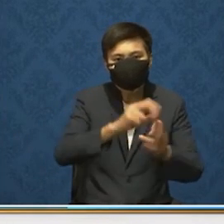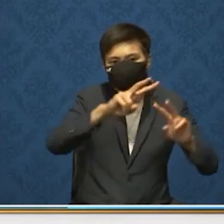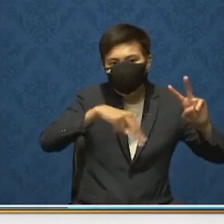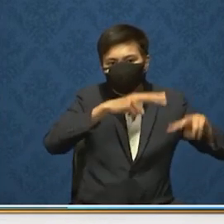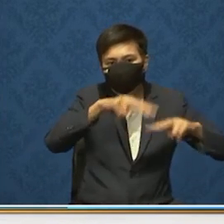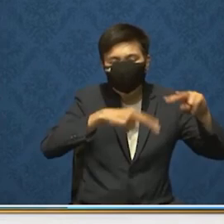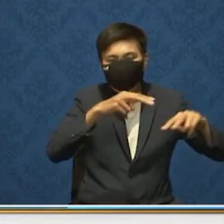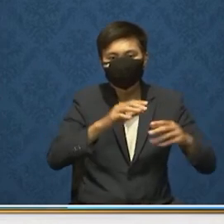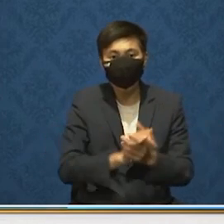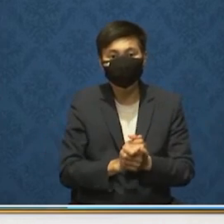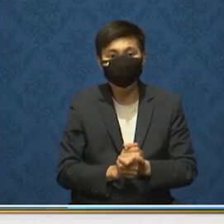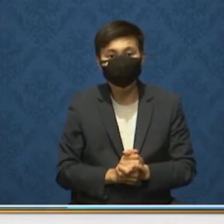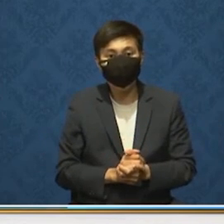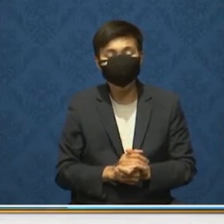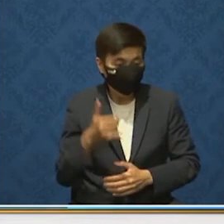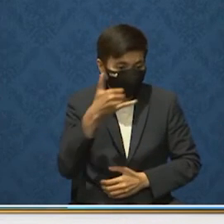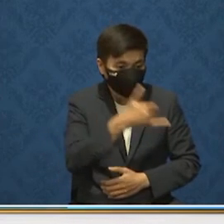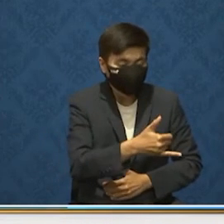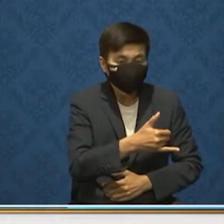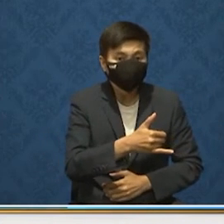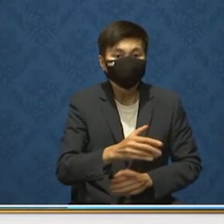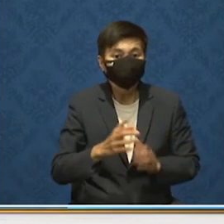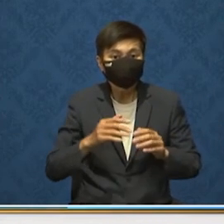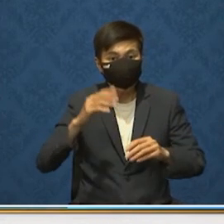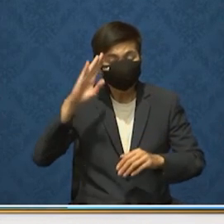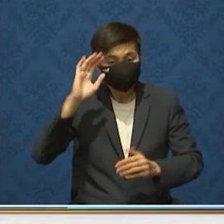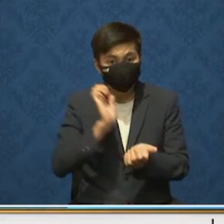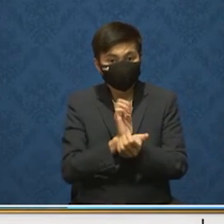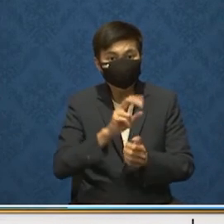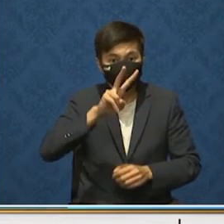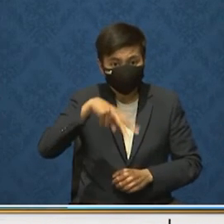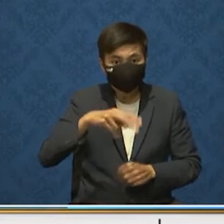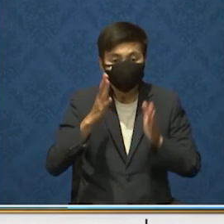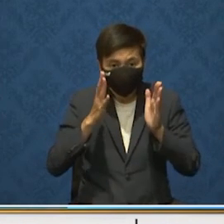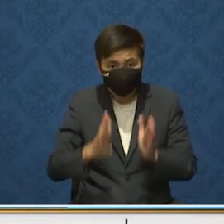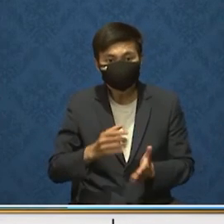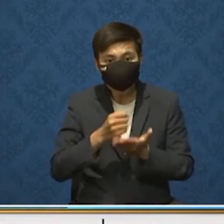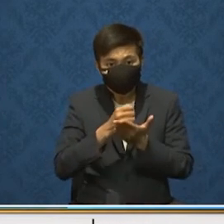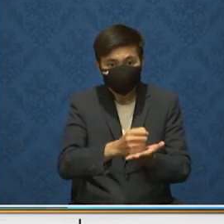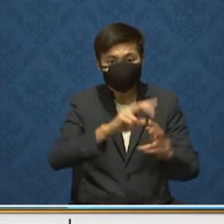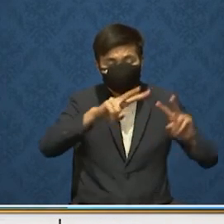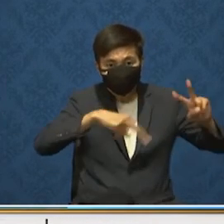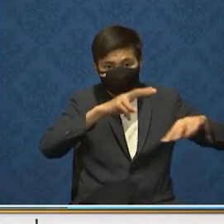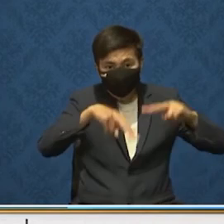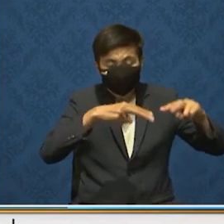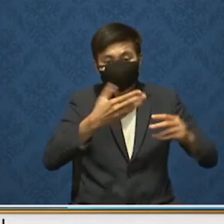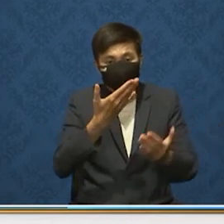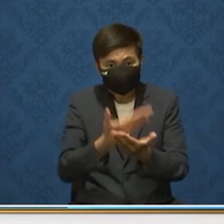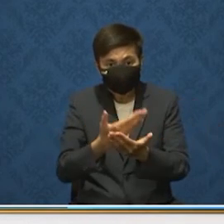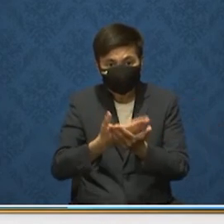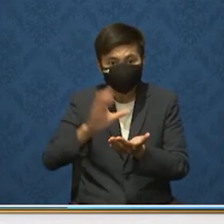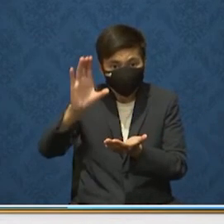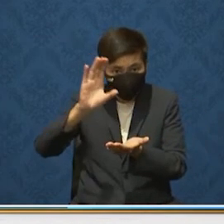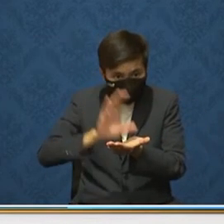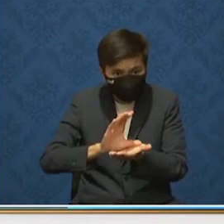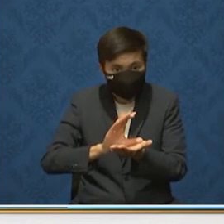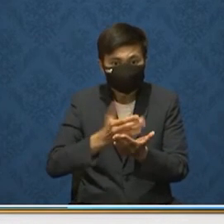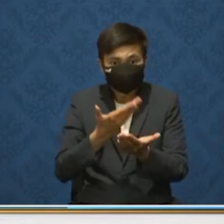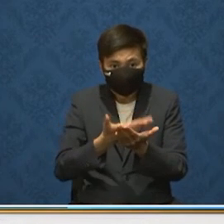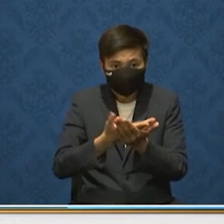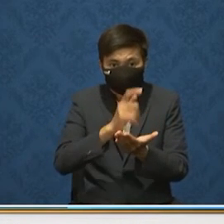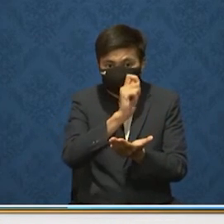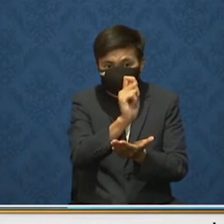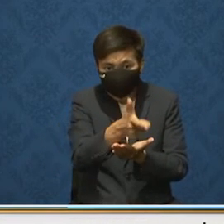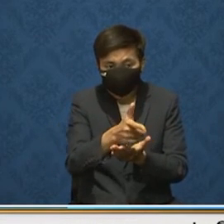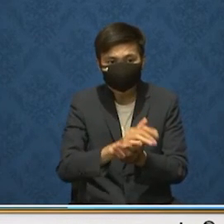ที่ 1-2,000 ก่อน Aiท่านกิดดูว่ารัจะต้เสียงบมาน คาจะจ่ายให้ตำรวจใ